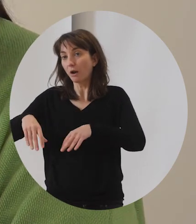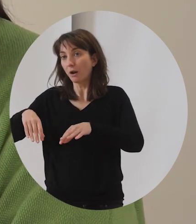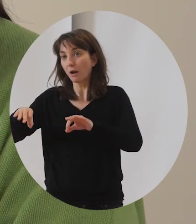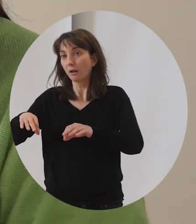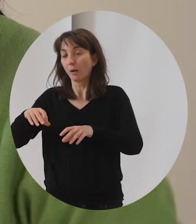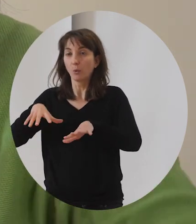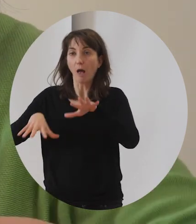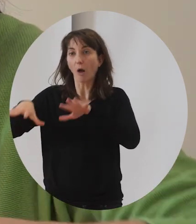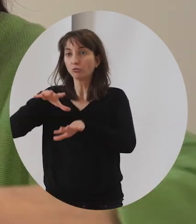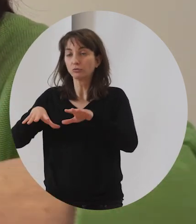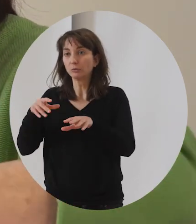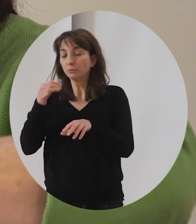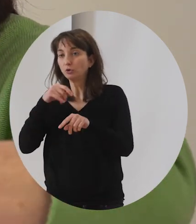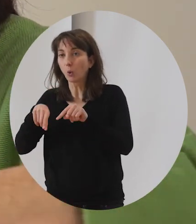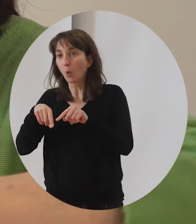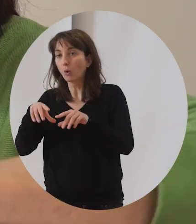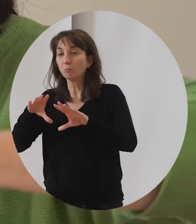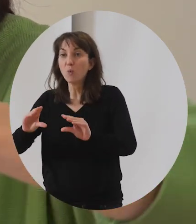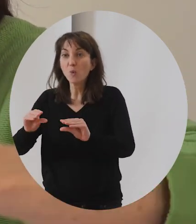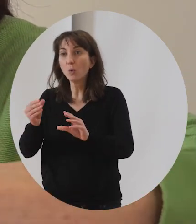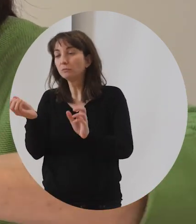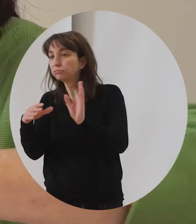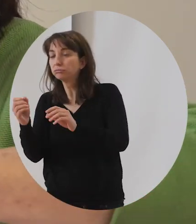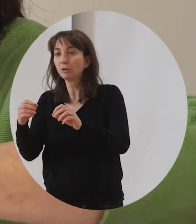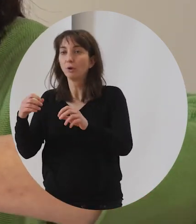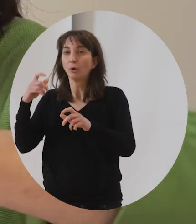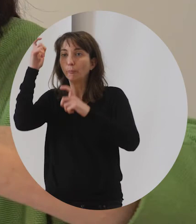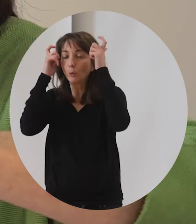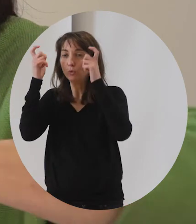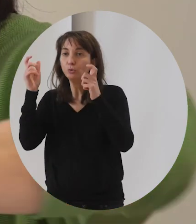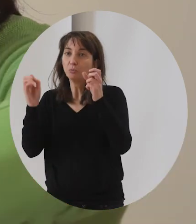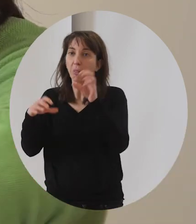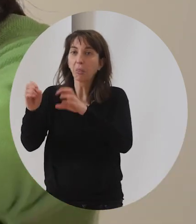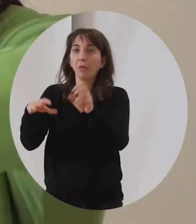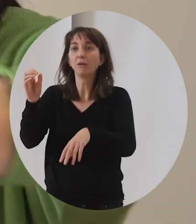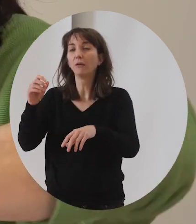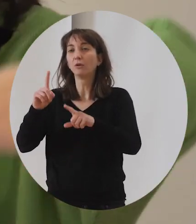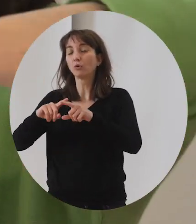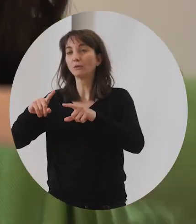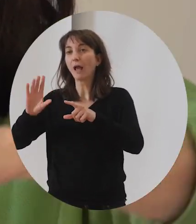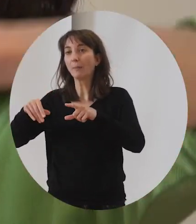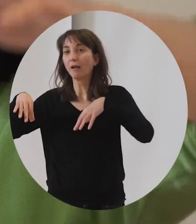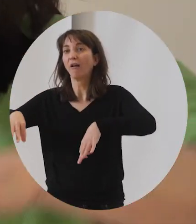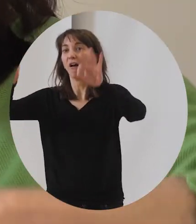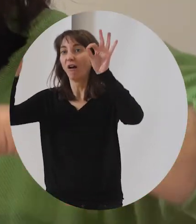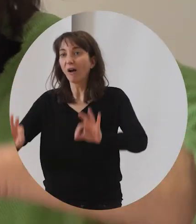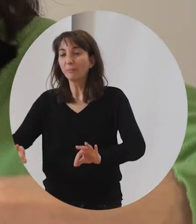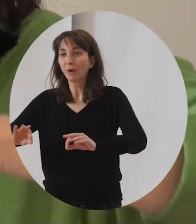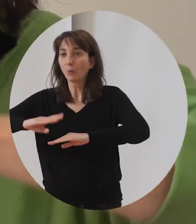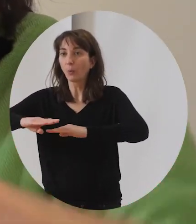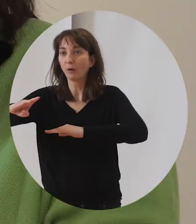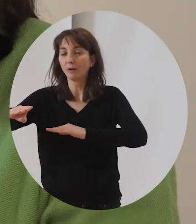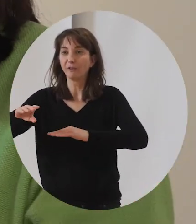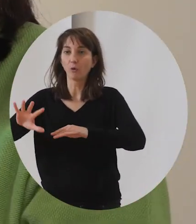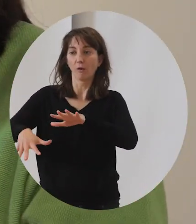un briquet de broc de mousse, de peluche, qu'on recouvre d'une fourrure et il faut qu'il